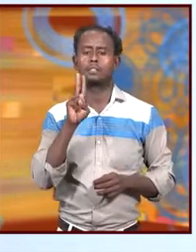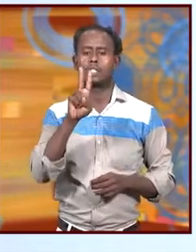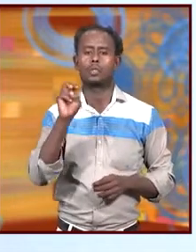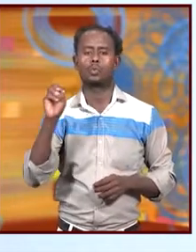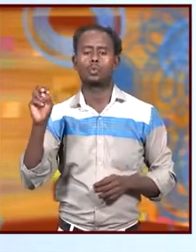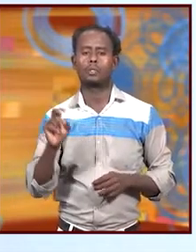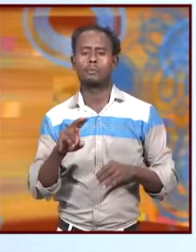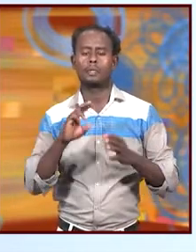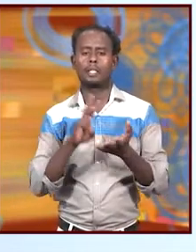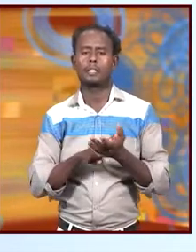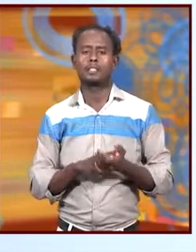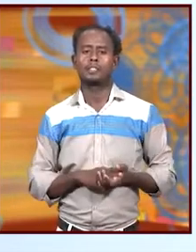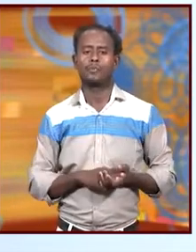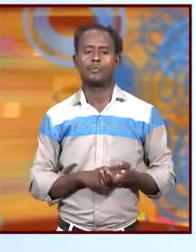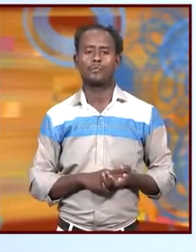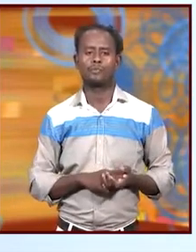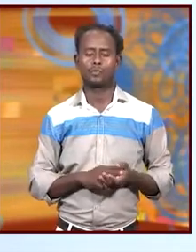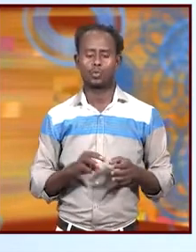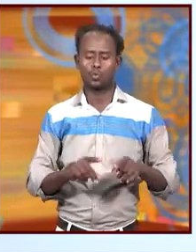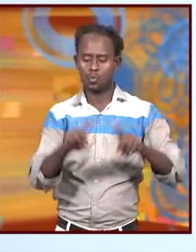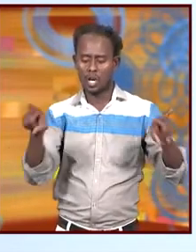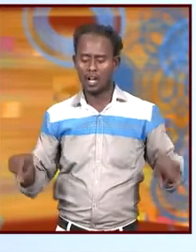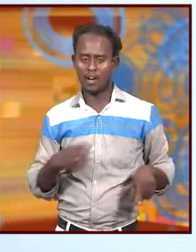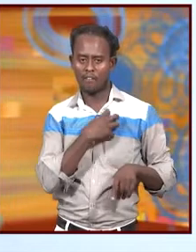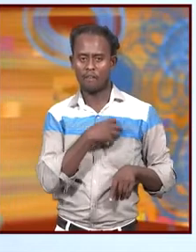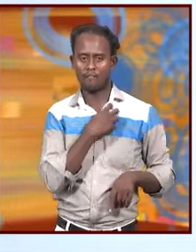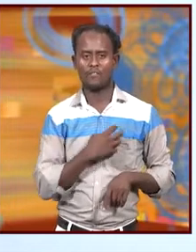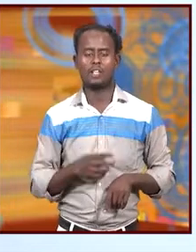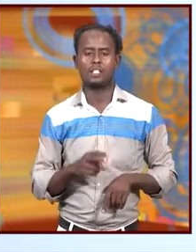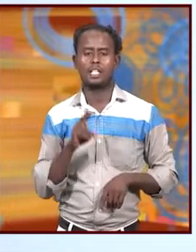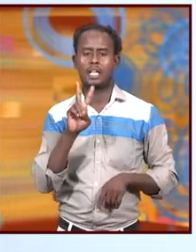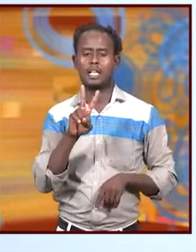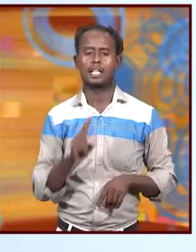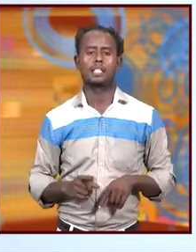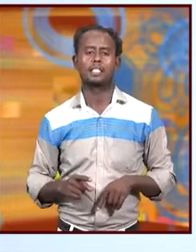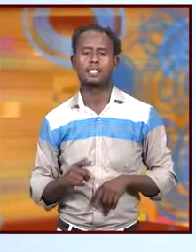200 மீட்டர். இப்பொழுது சுற்றளவுக்கான வாய்ப்பாடு